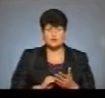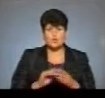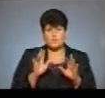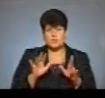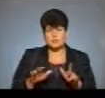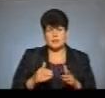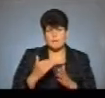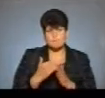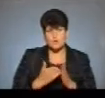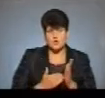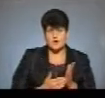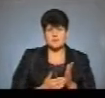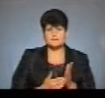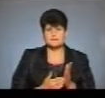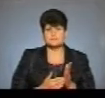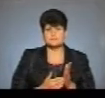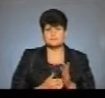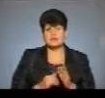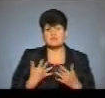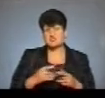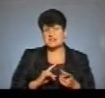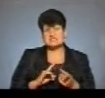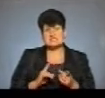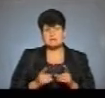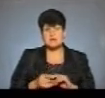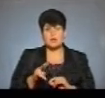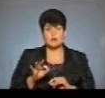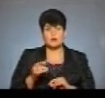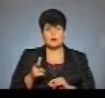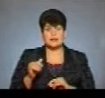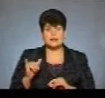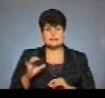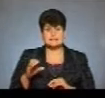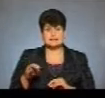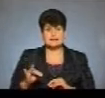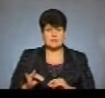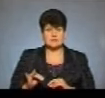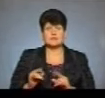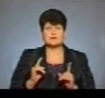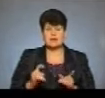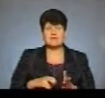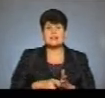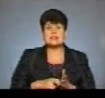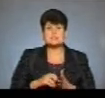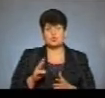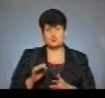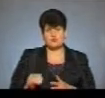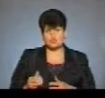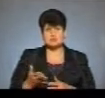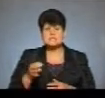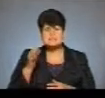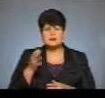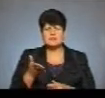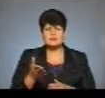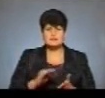комп'ютерні, які вже заміняють логістів. Навіть ті самі ж листоноші. Згадайте, коли ви писали